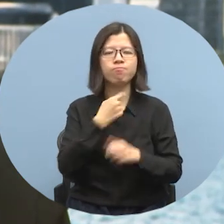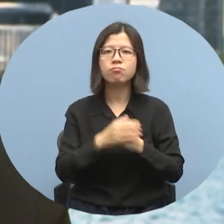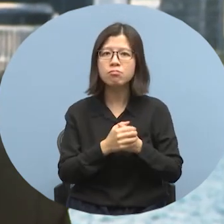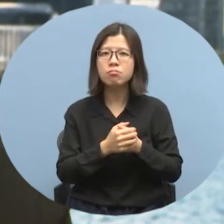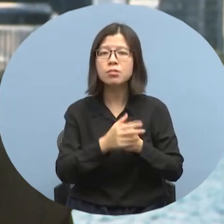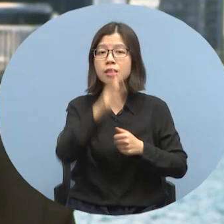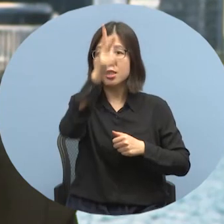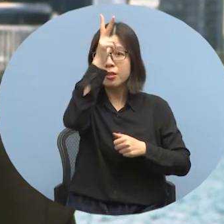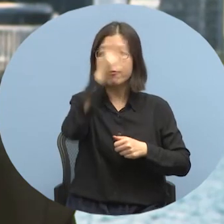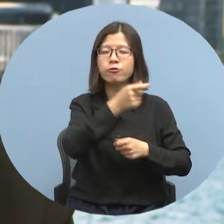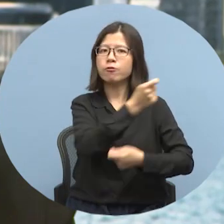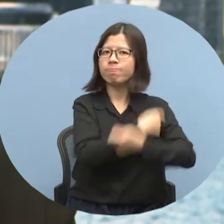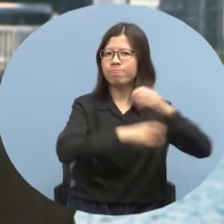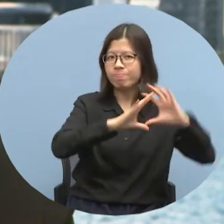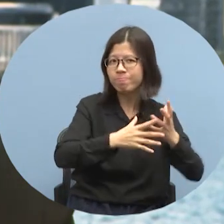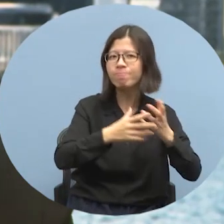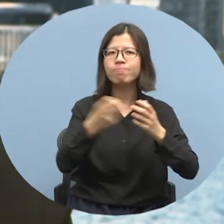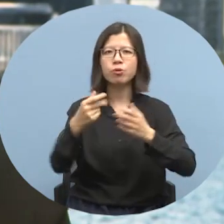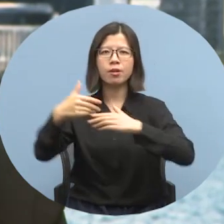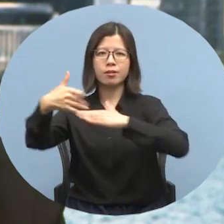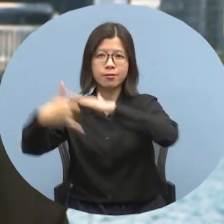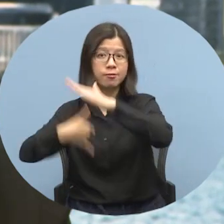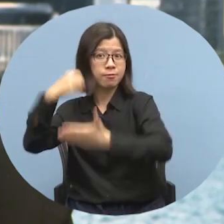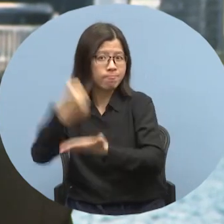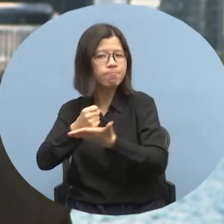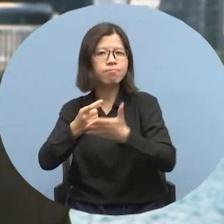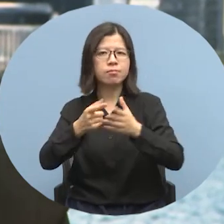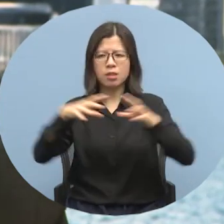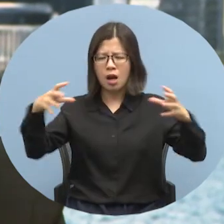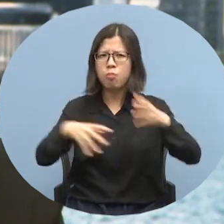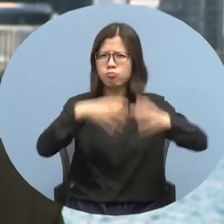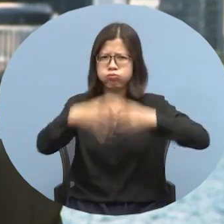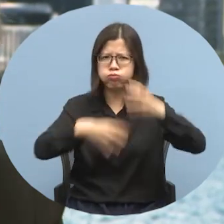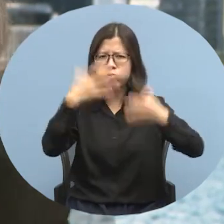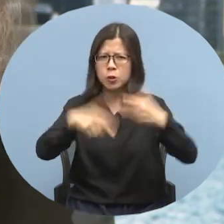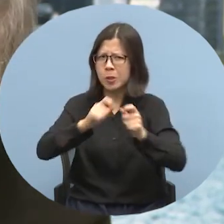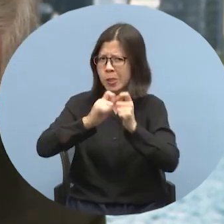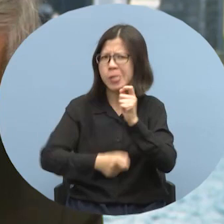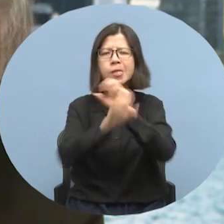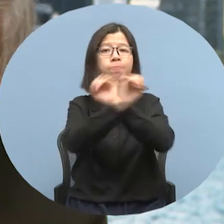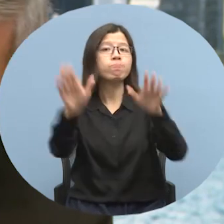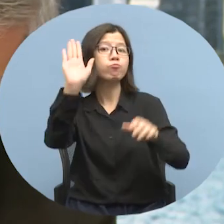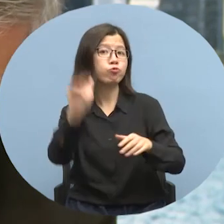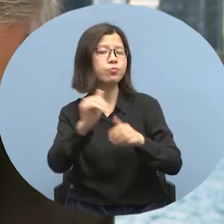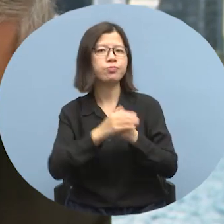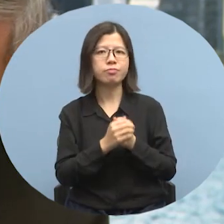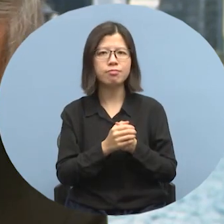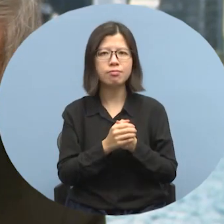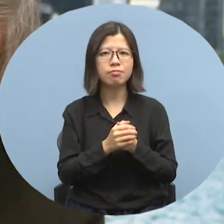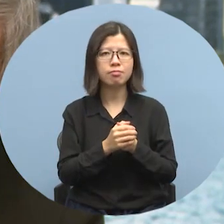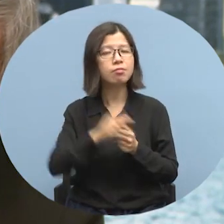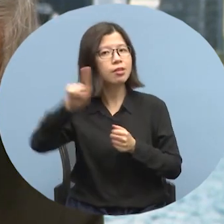埋入境處咧會就有關嘅細節確定之後咧，我哋將會詳細嘅交代嘅。另外咧，我哋喺